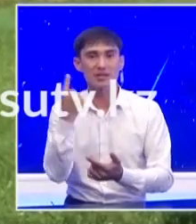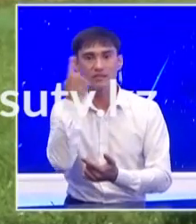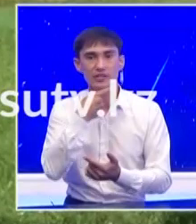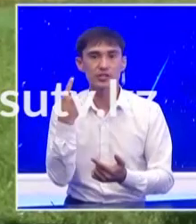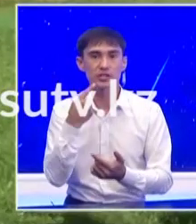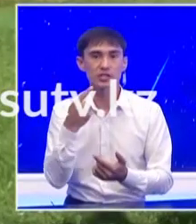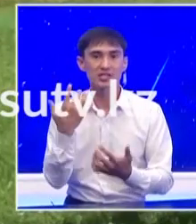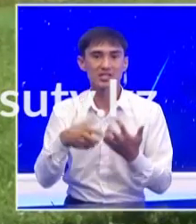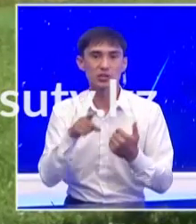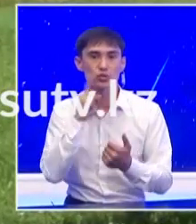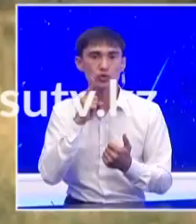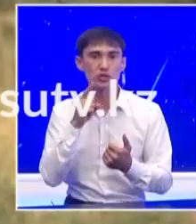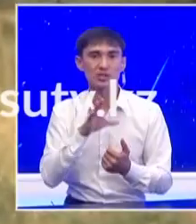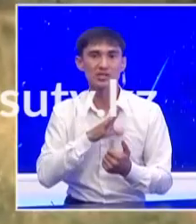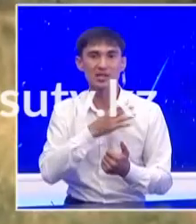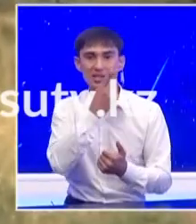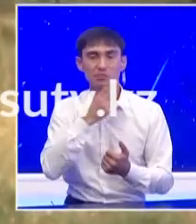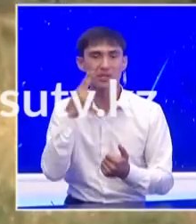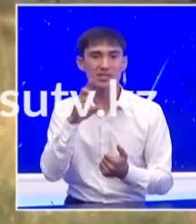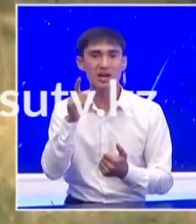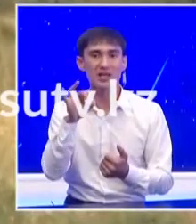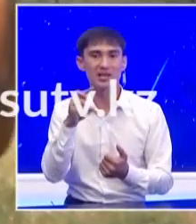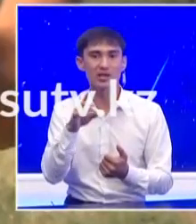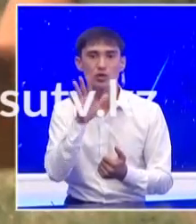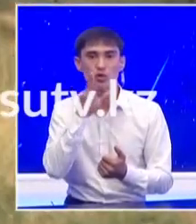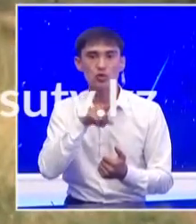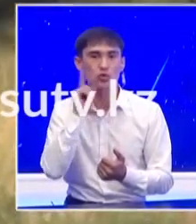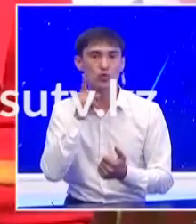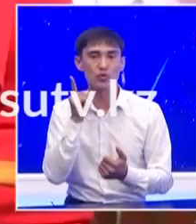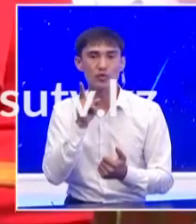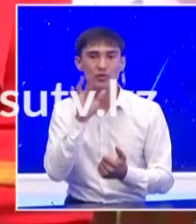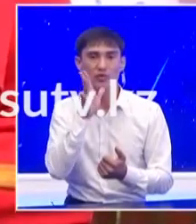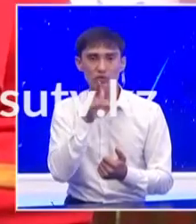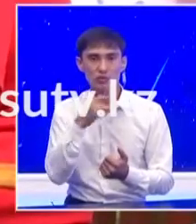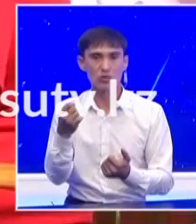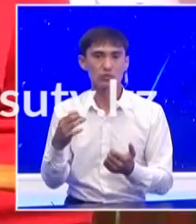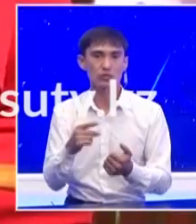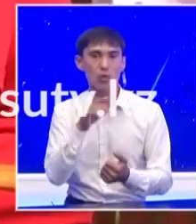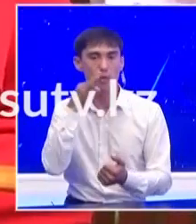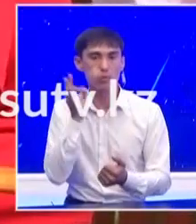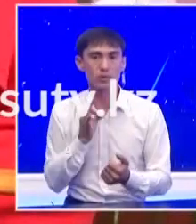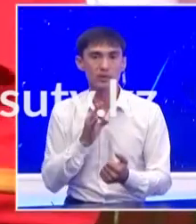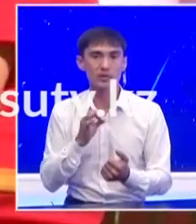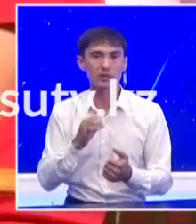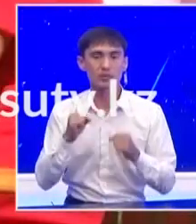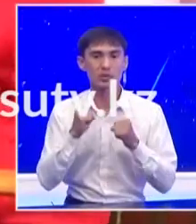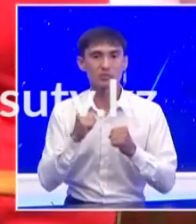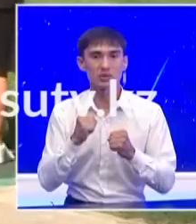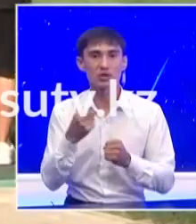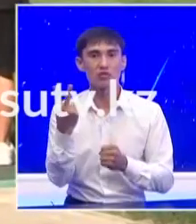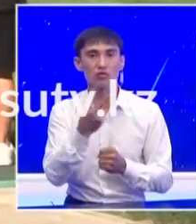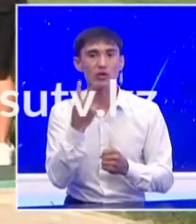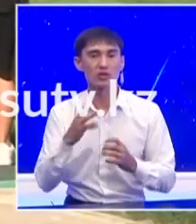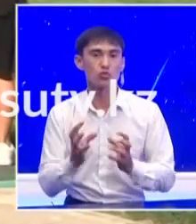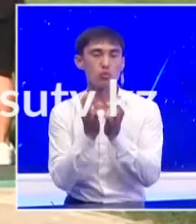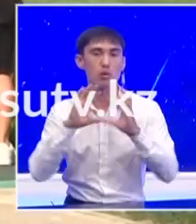юношей стал испанец Хавьер Мартинес. Несмотря на свой юный возраст, Хавьер достаточно титулованный спортсмен. Чемпион Испании, двукратный победитель